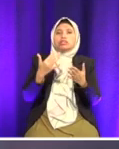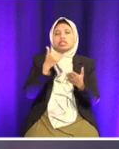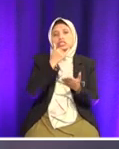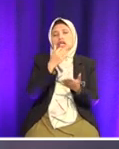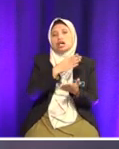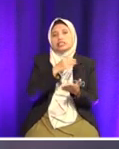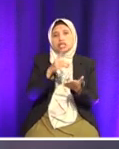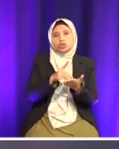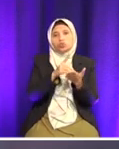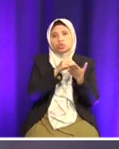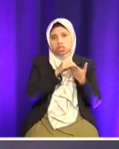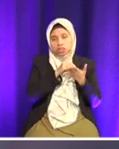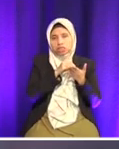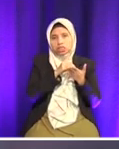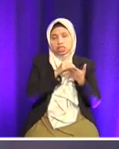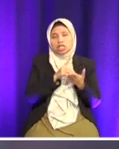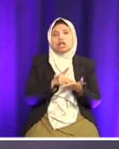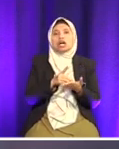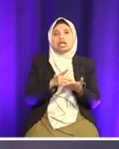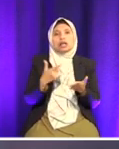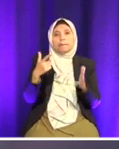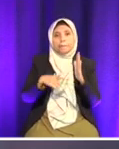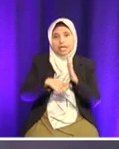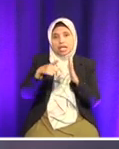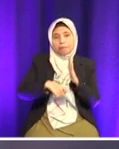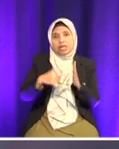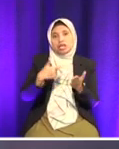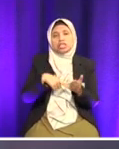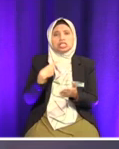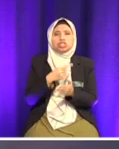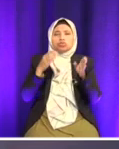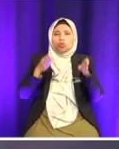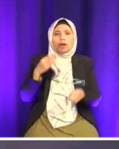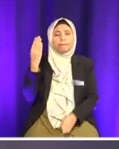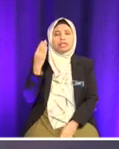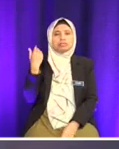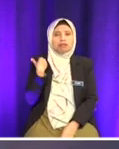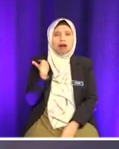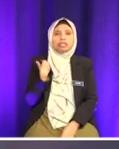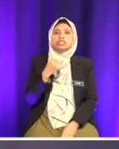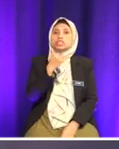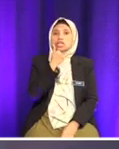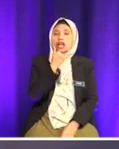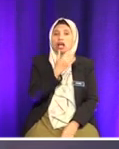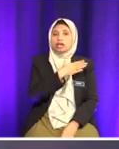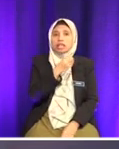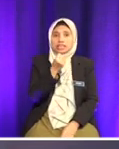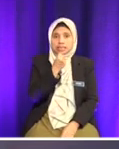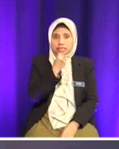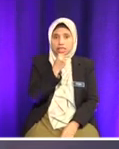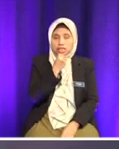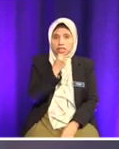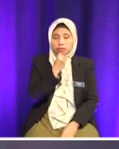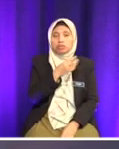lebih lebih lagi kita ini manusia biasa betul ada salah dan silang sedangkan Rasulullah itu